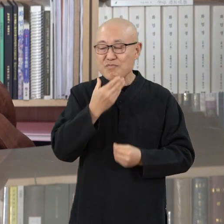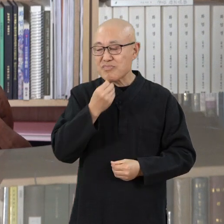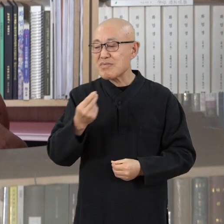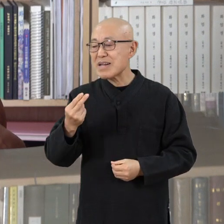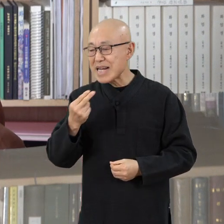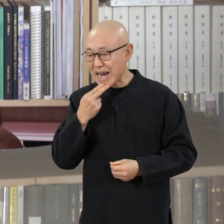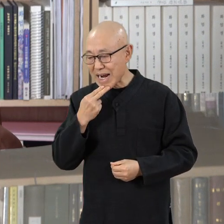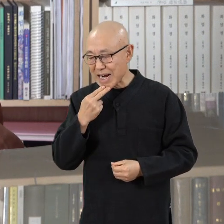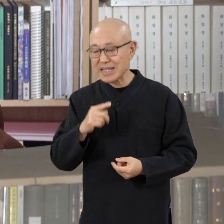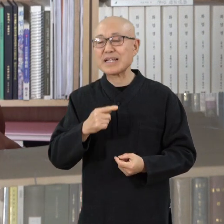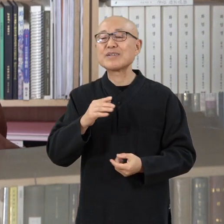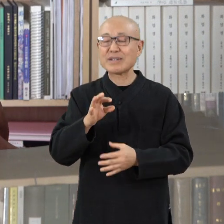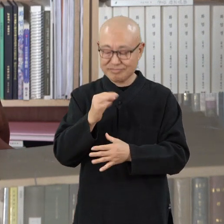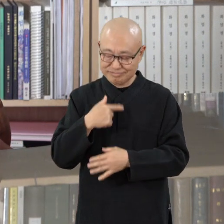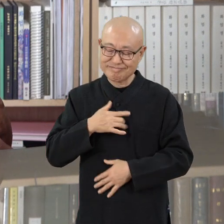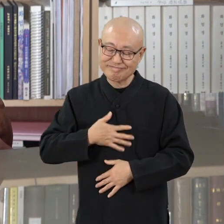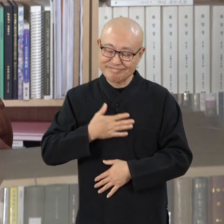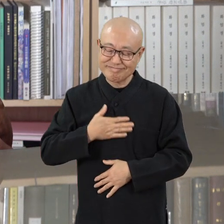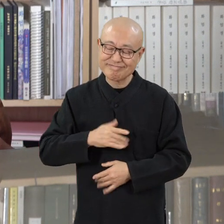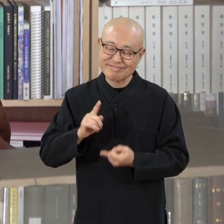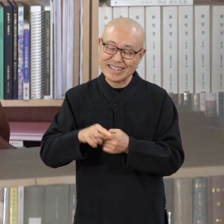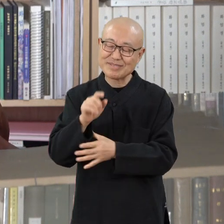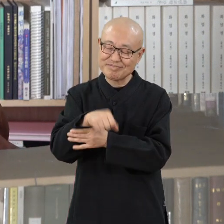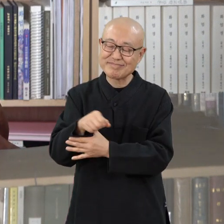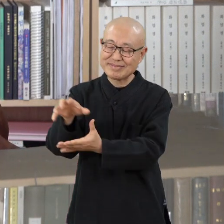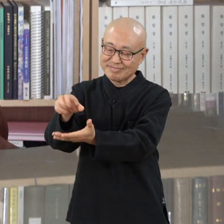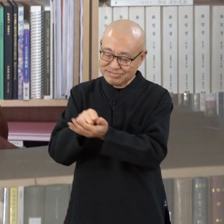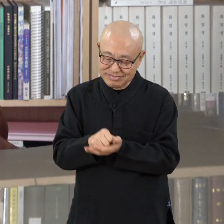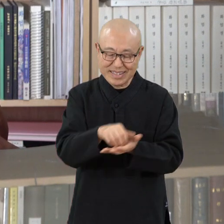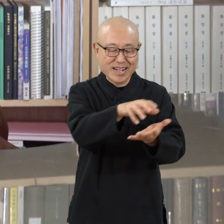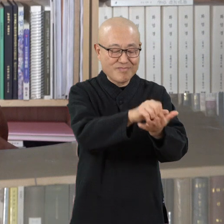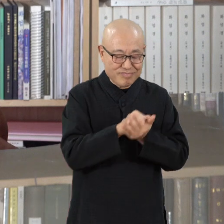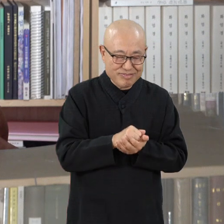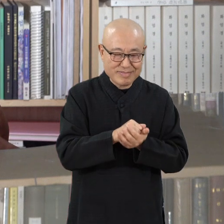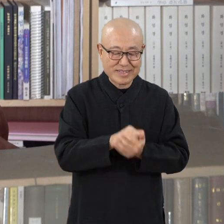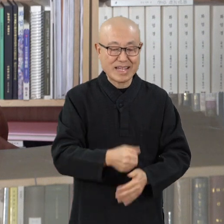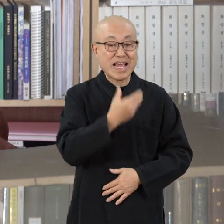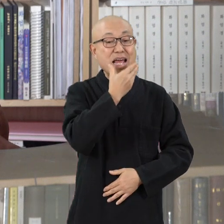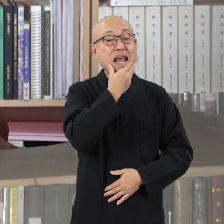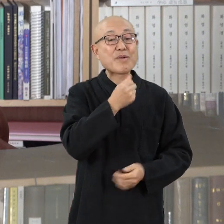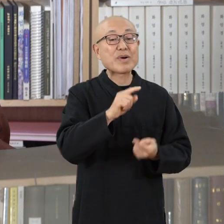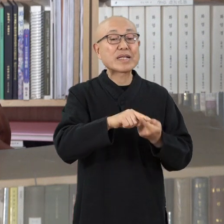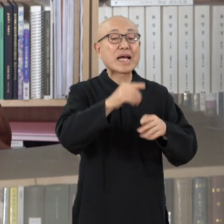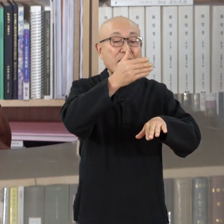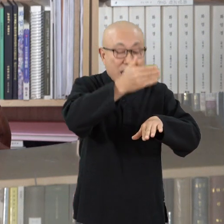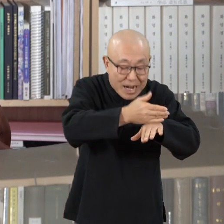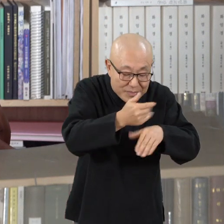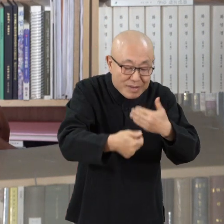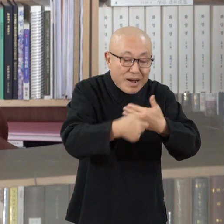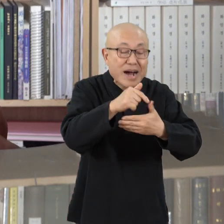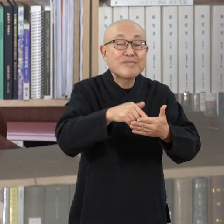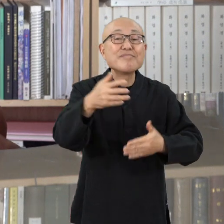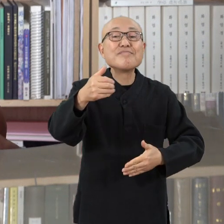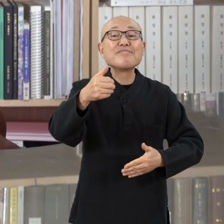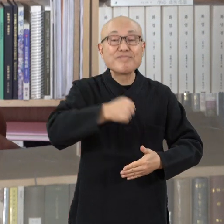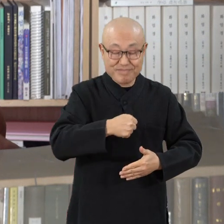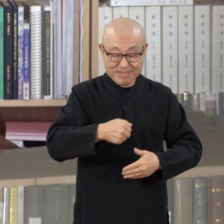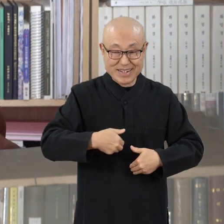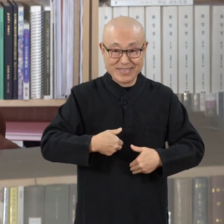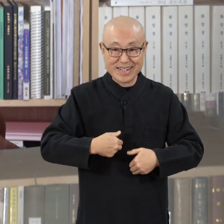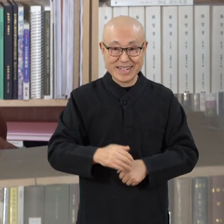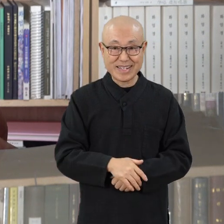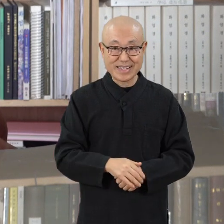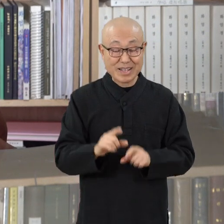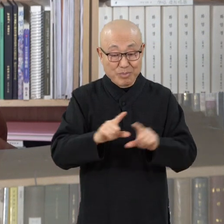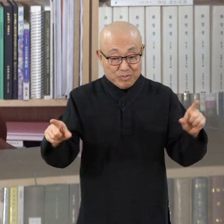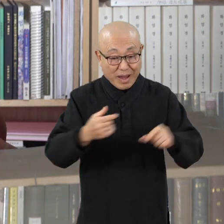그걸 받아들여서 행복할 때는 우리가 굉장히 감사한 마음이 들어야 되는데 보통은 그